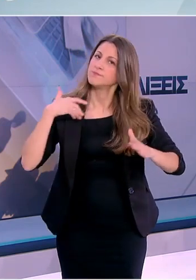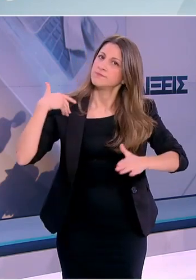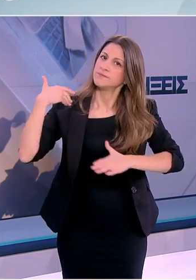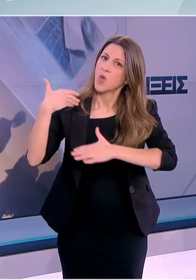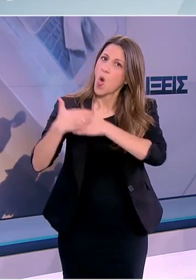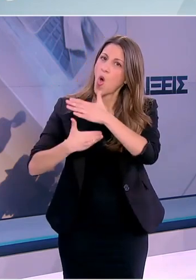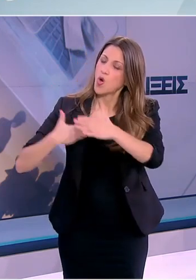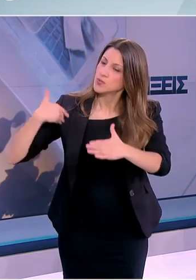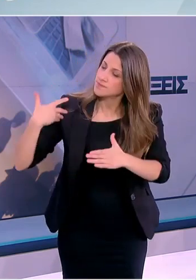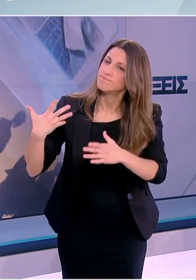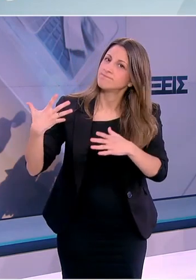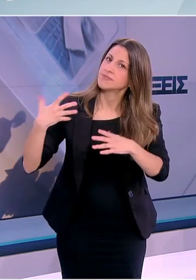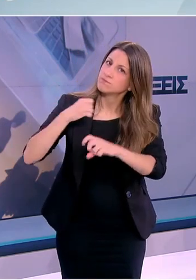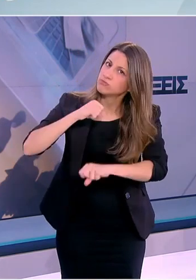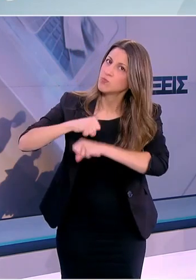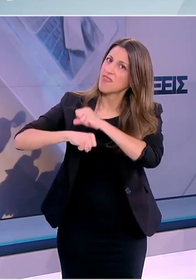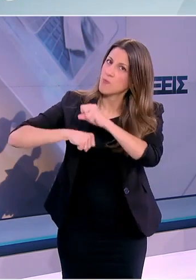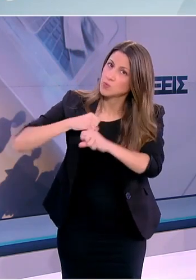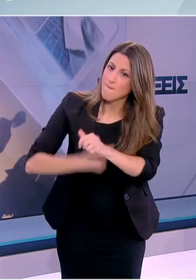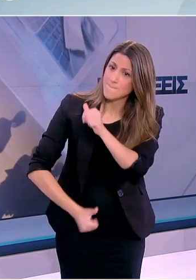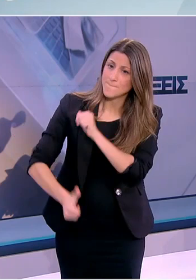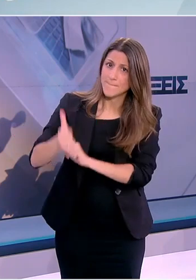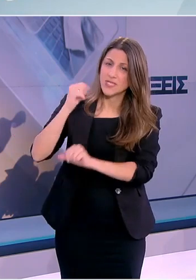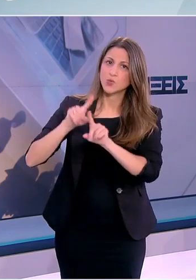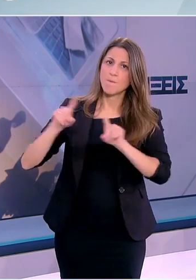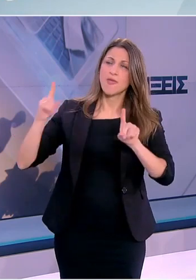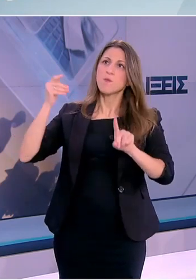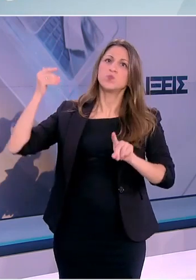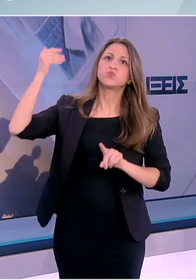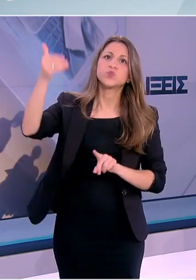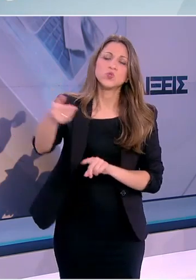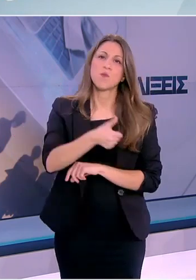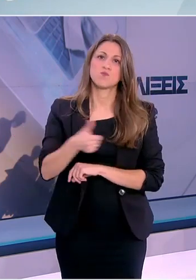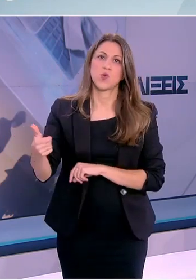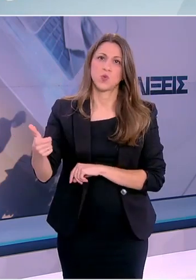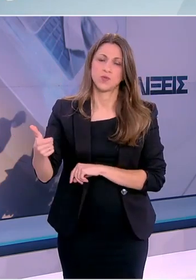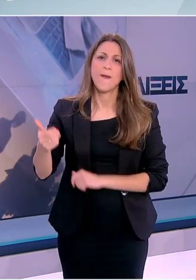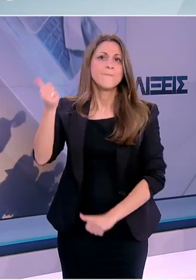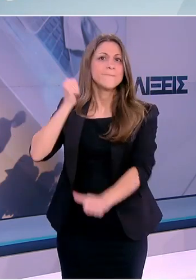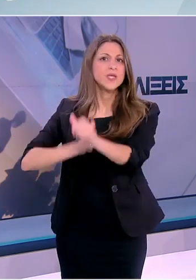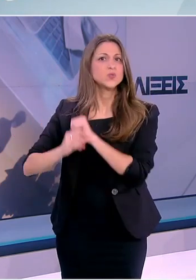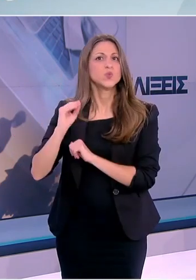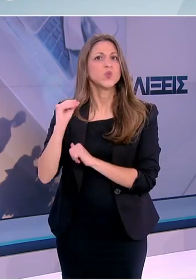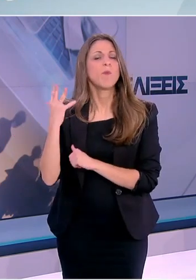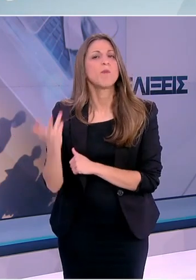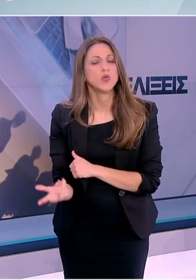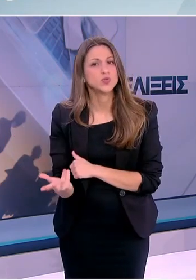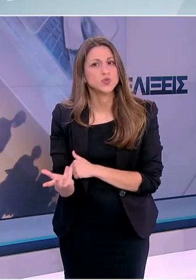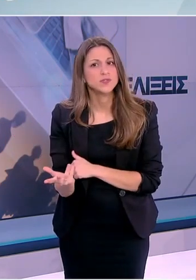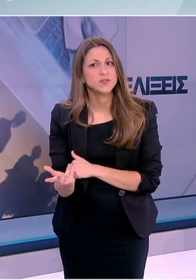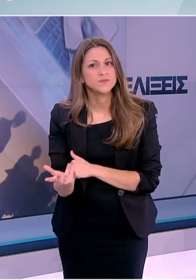έχουμε κάνει και ό,τι έχουμε χτίσει, να μην γυρίσουμε πίσω. Και θα γυρίσουμε πίσω εάν